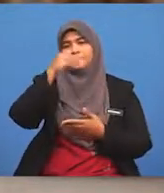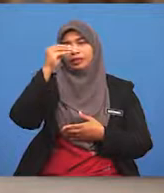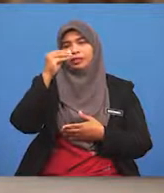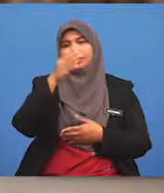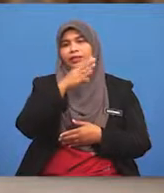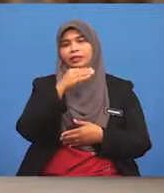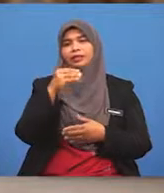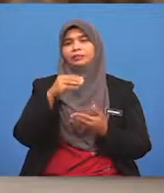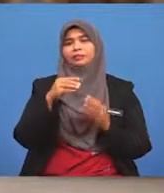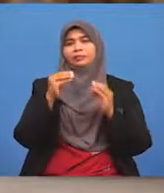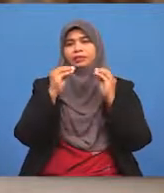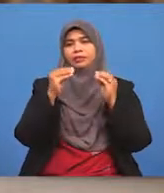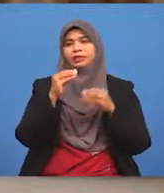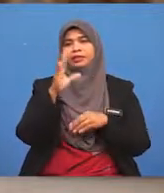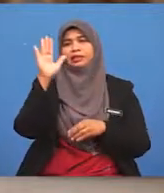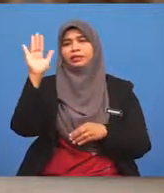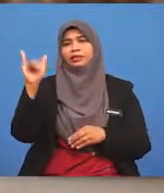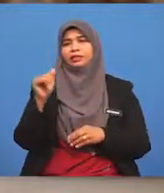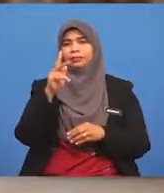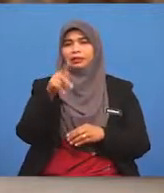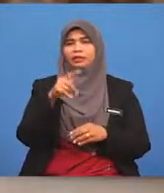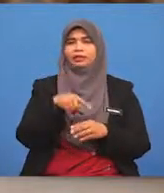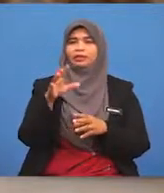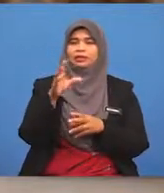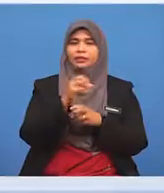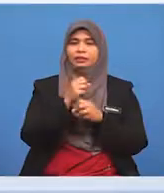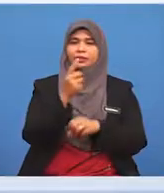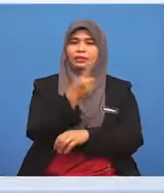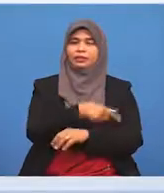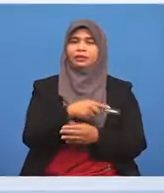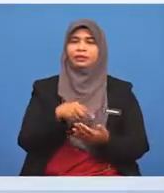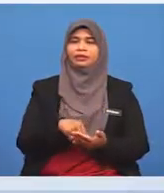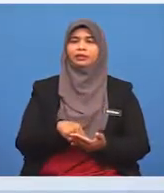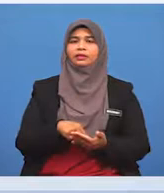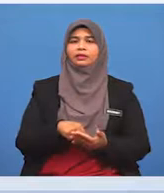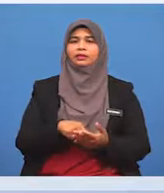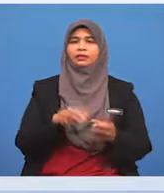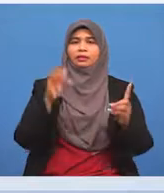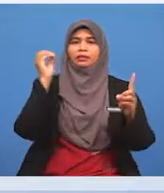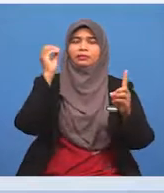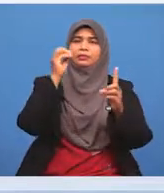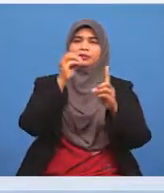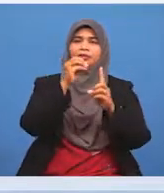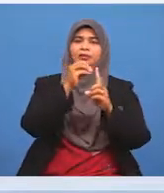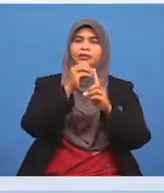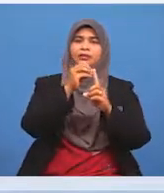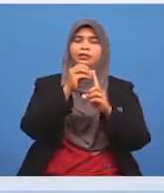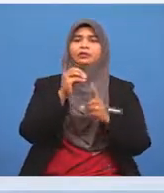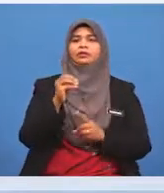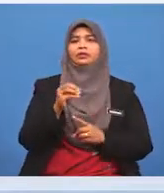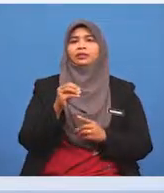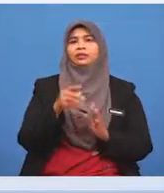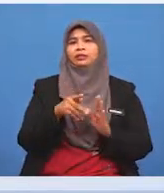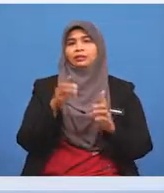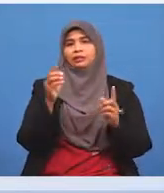dan pengajaran yang perlu dicapai pada hari ini. Objektif pembelajaran tajuk ini adalah